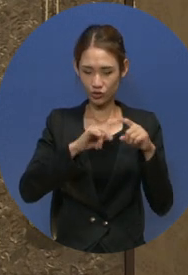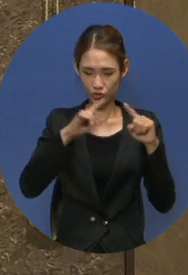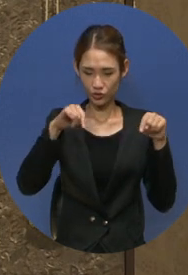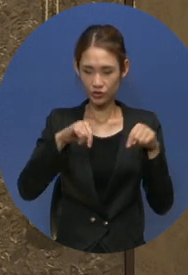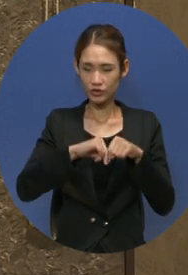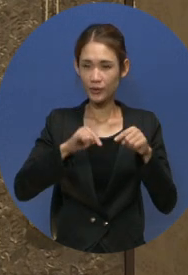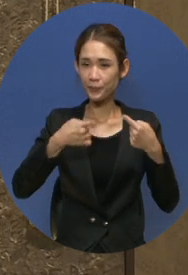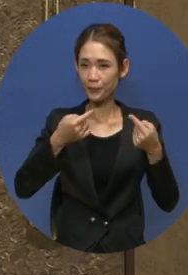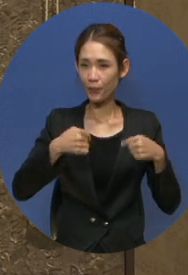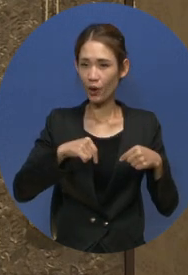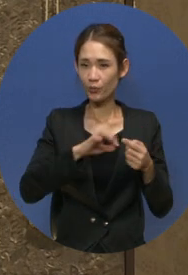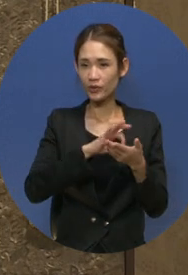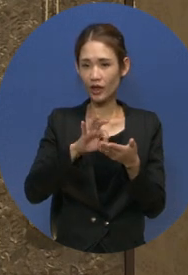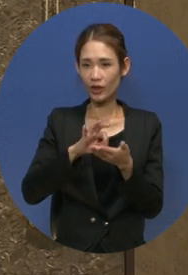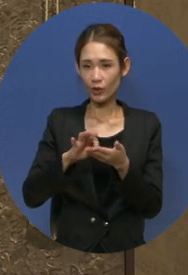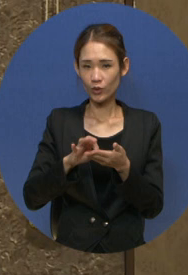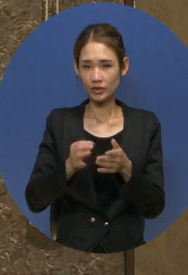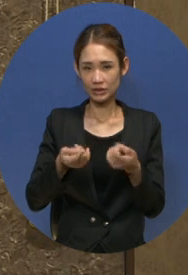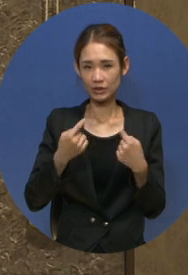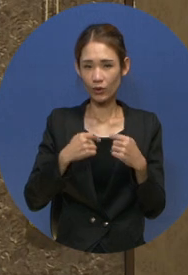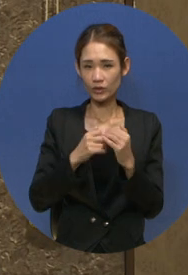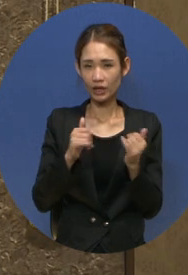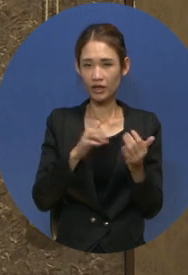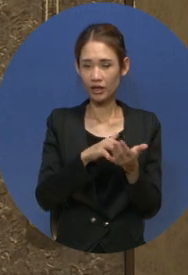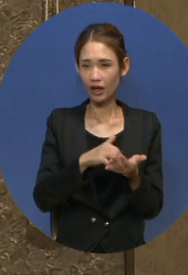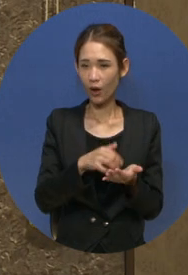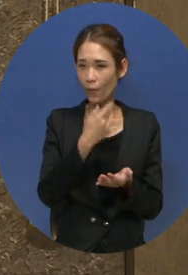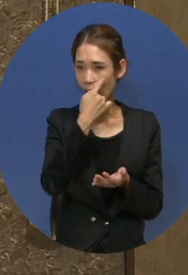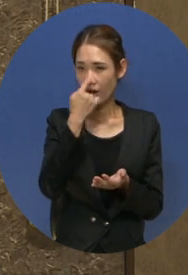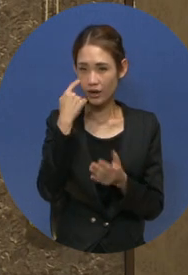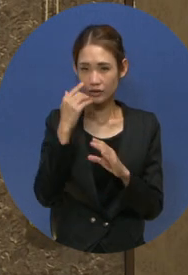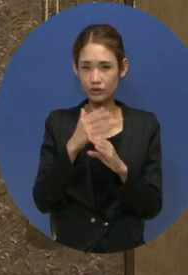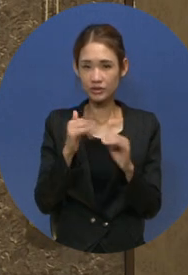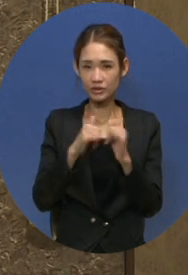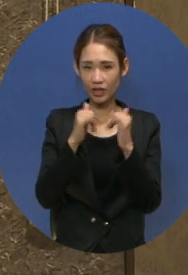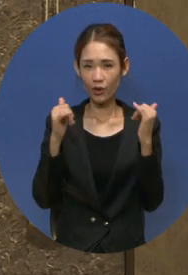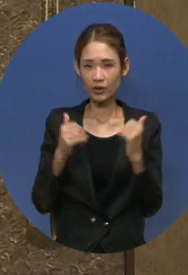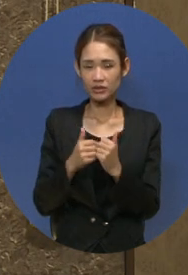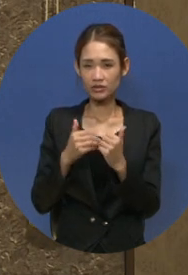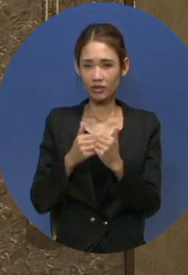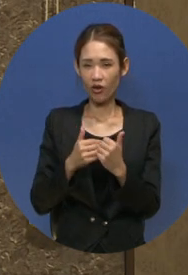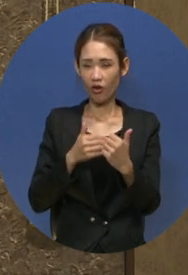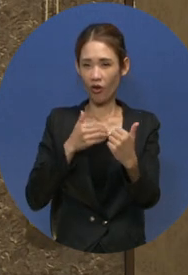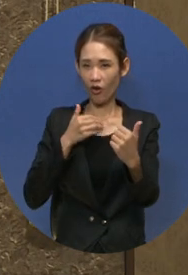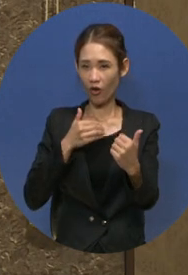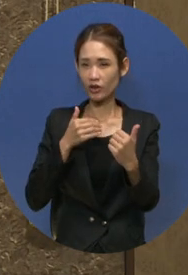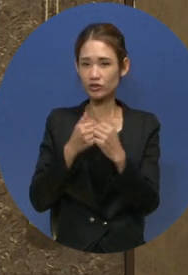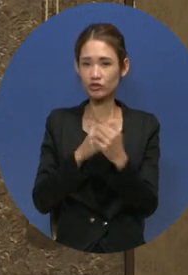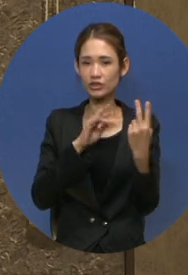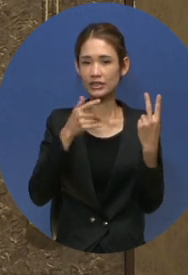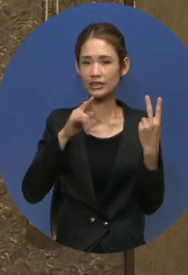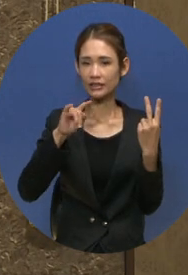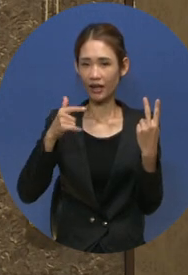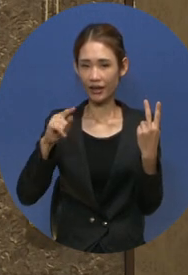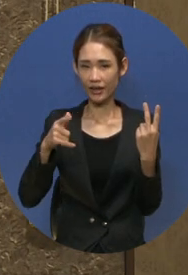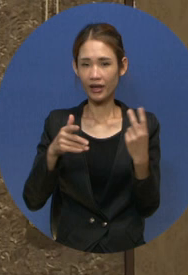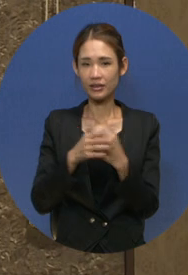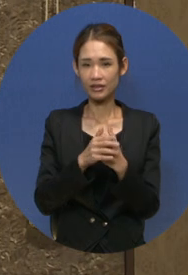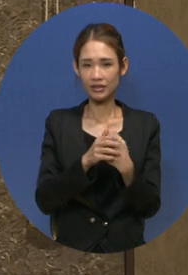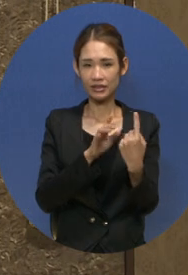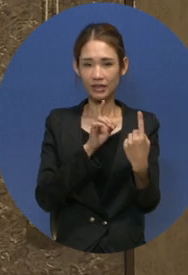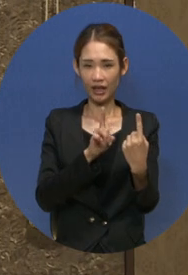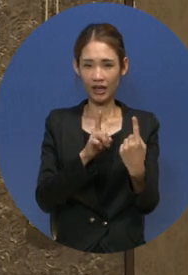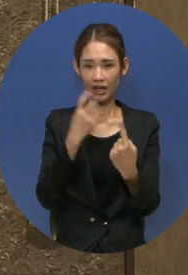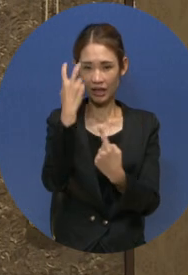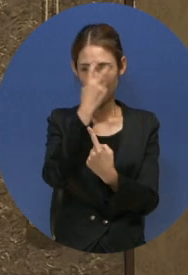들어오고 나가는 그 사람들을 다 체크하고 있고요. 지금 현재 사회적 거리두기 2단계이기 때문에 1대1 개별 서비스와